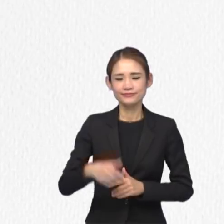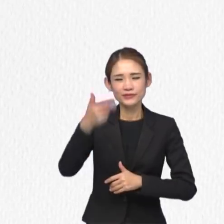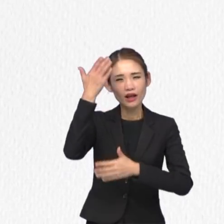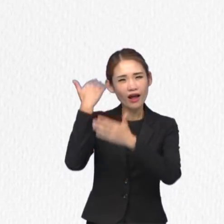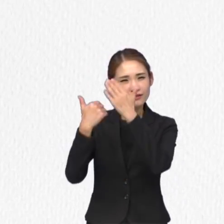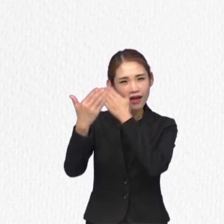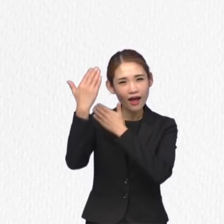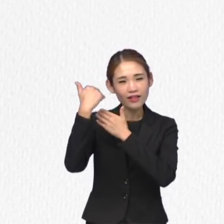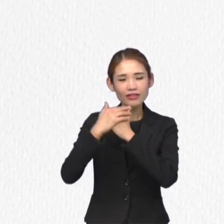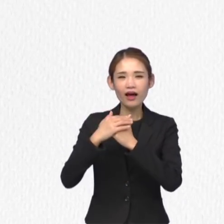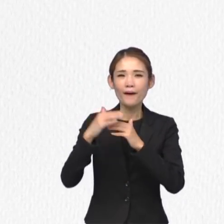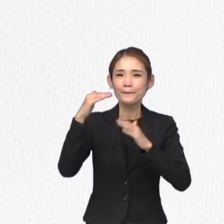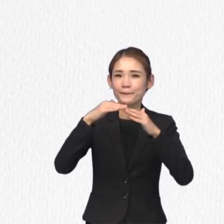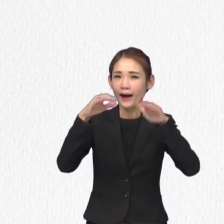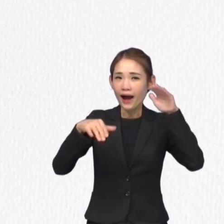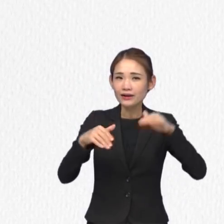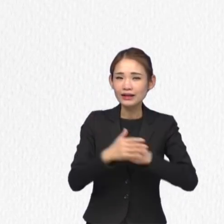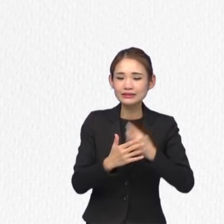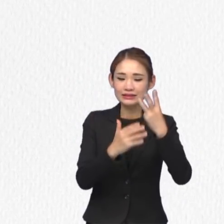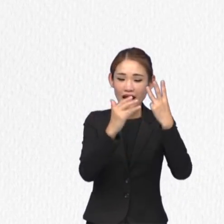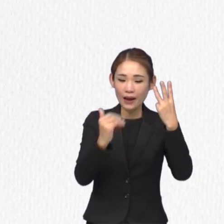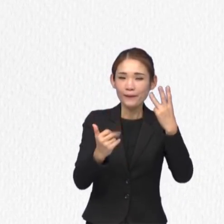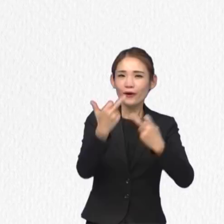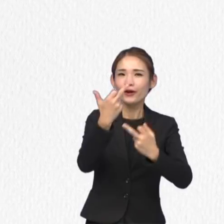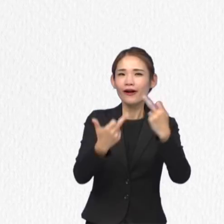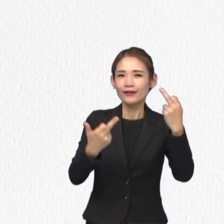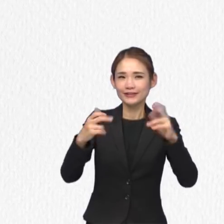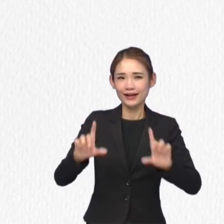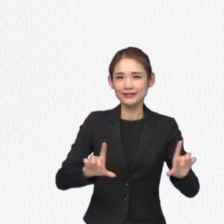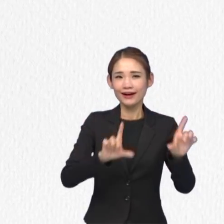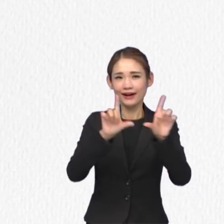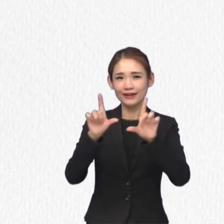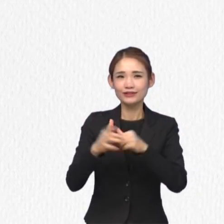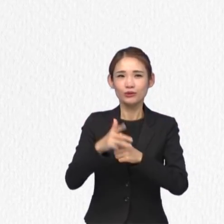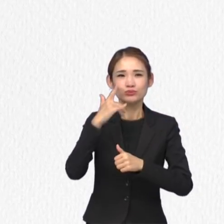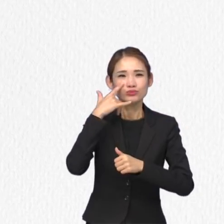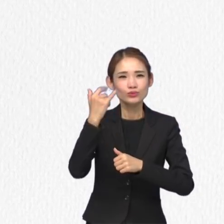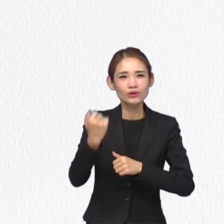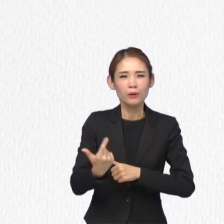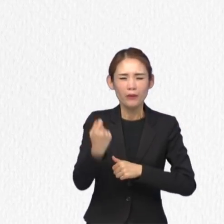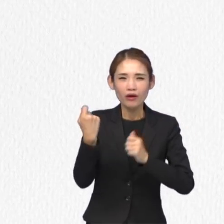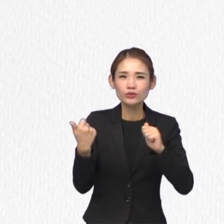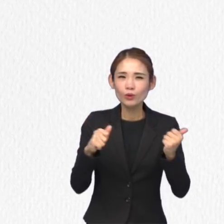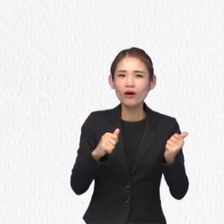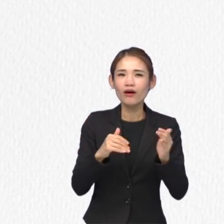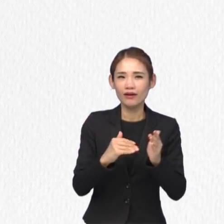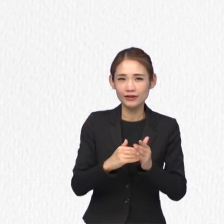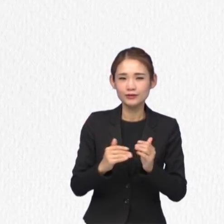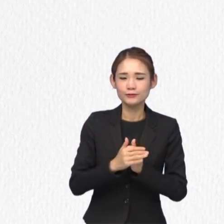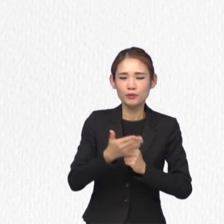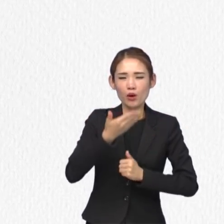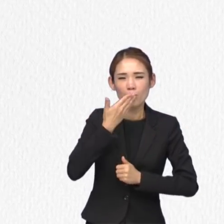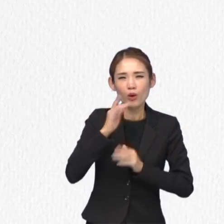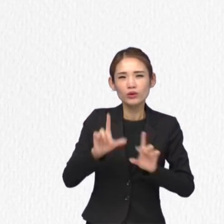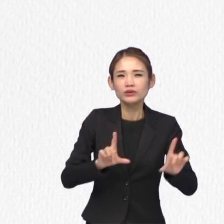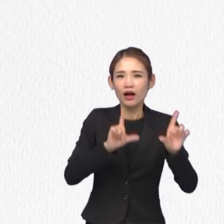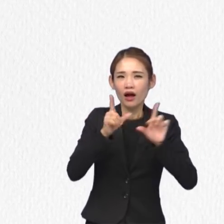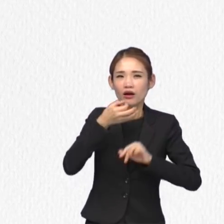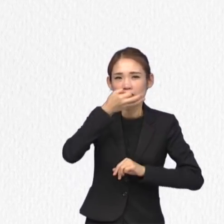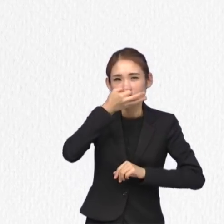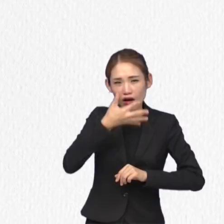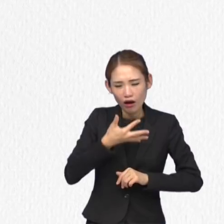옛날 옛날 한 마을에 세 형제가 살고 있었어요 부모님이 일찍 돌아가시고 먹고 살기가 힘들어